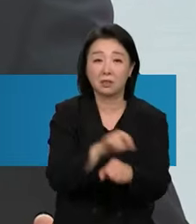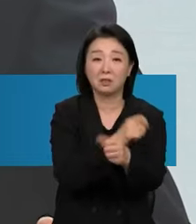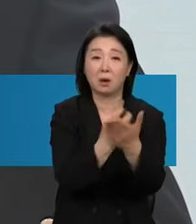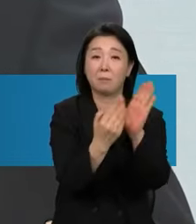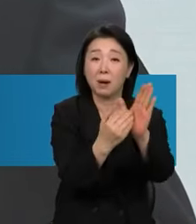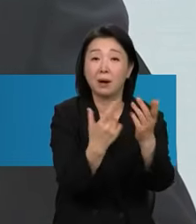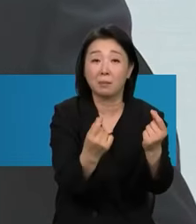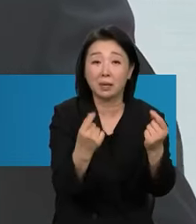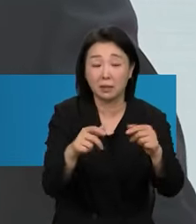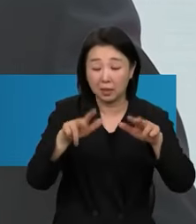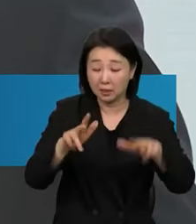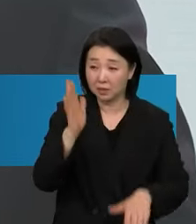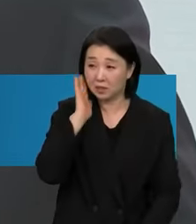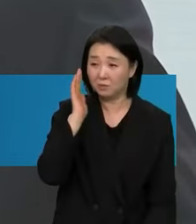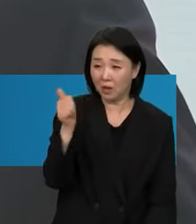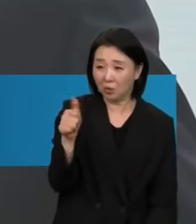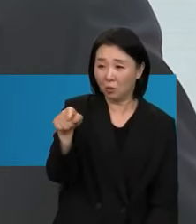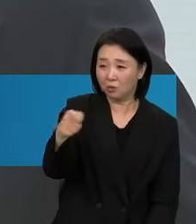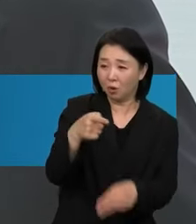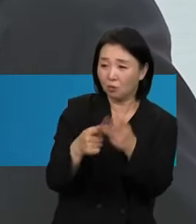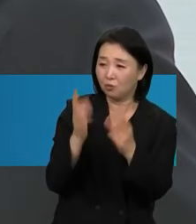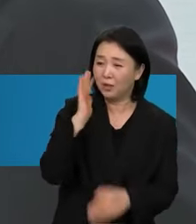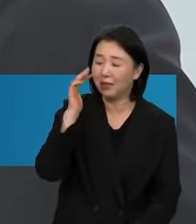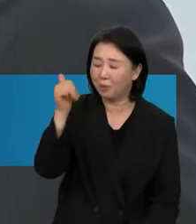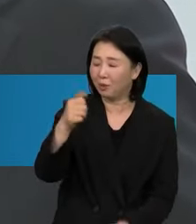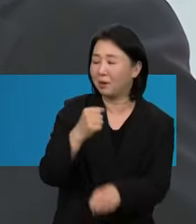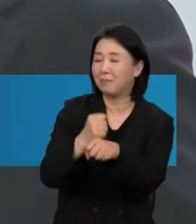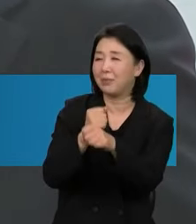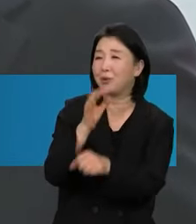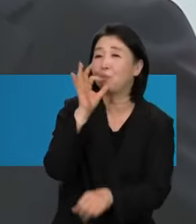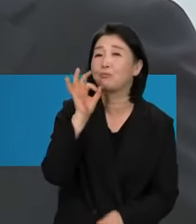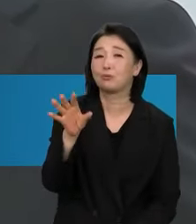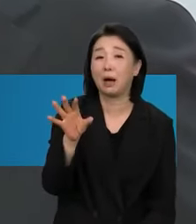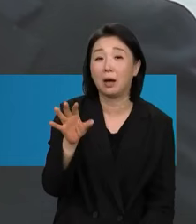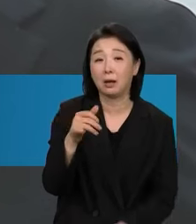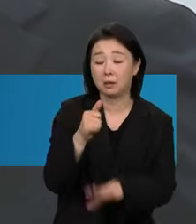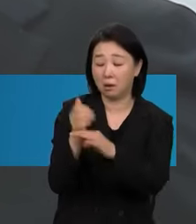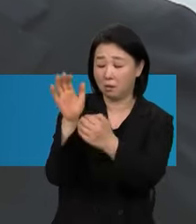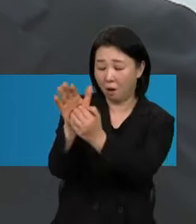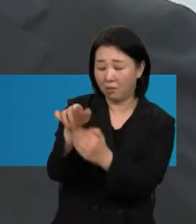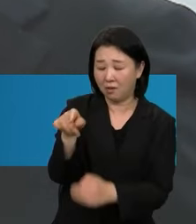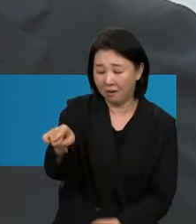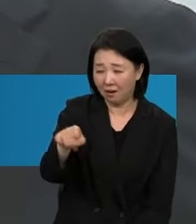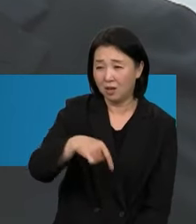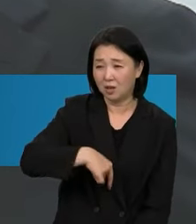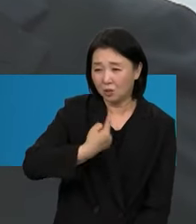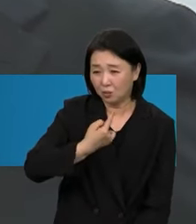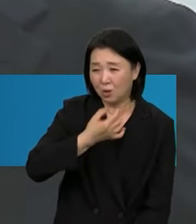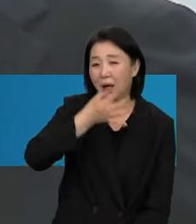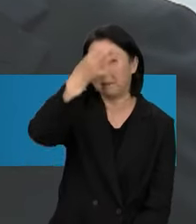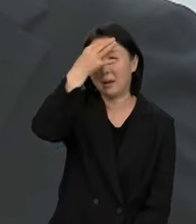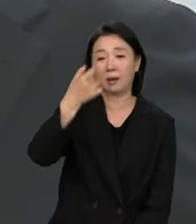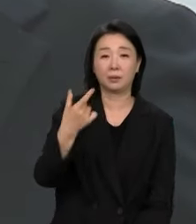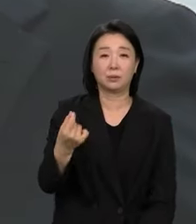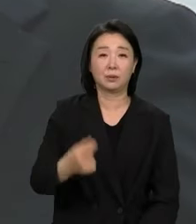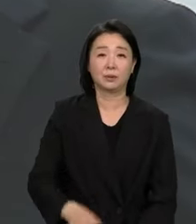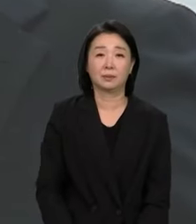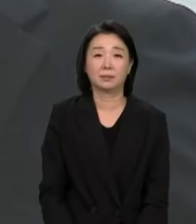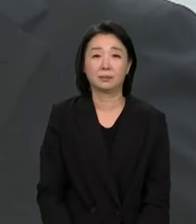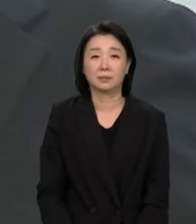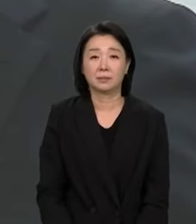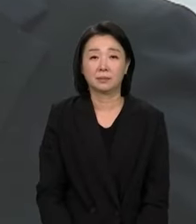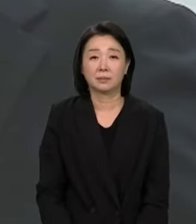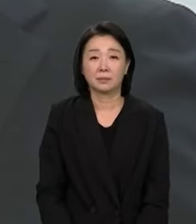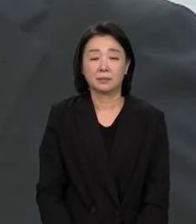세웠다면 지금의 대통령 윤석열은 탄생할 수 없었을 거라며 거부권 행사는 자기 부정이라고 몰아세웠습니다이어서